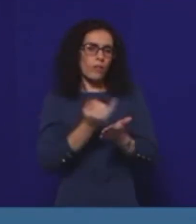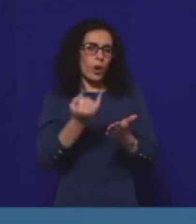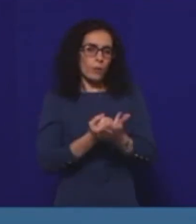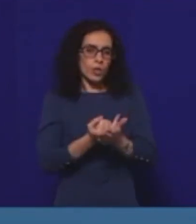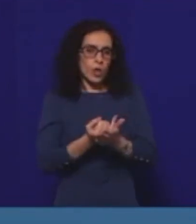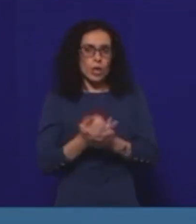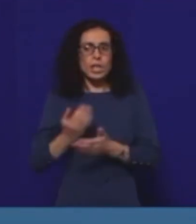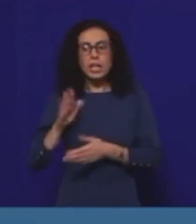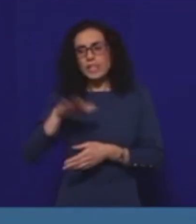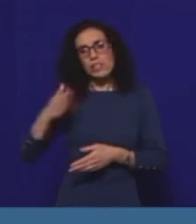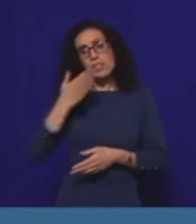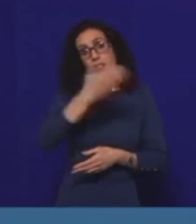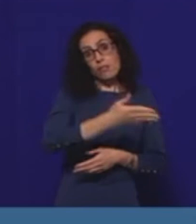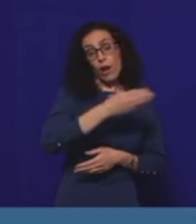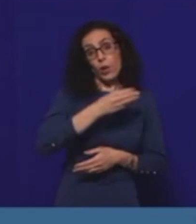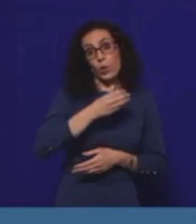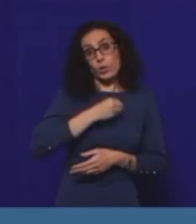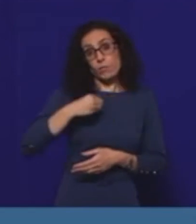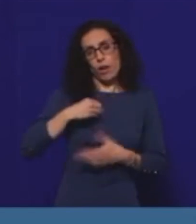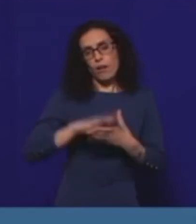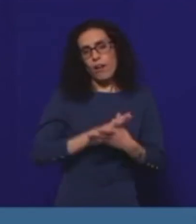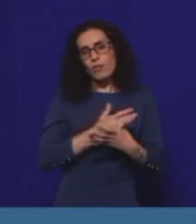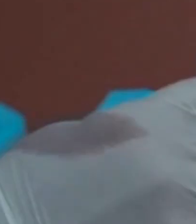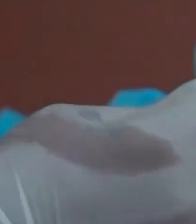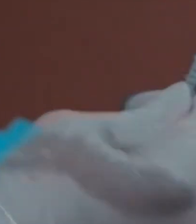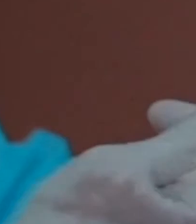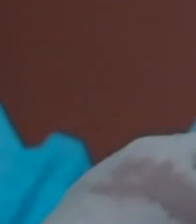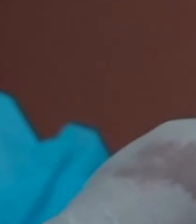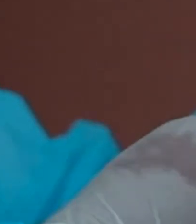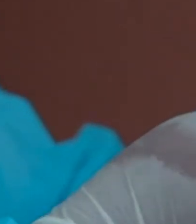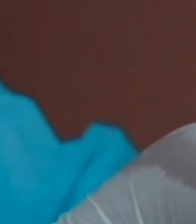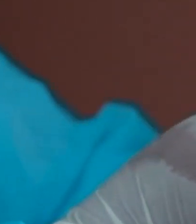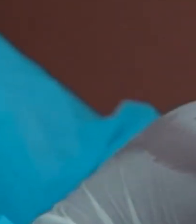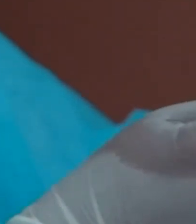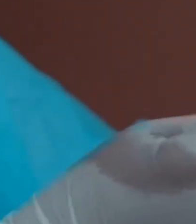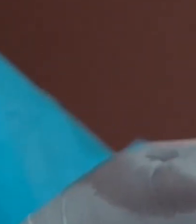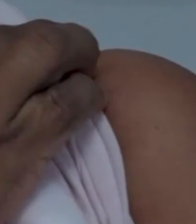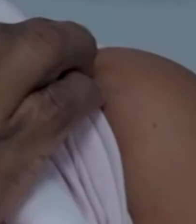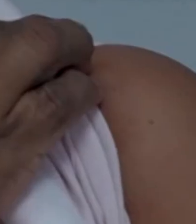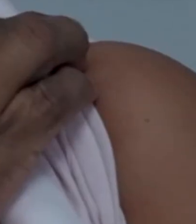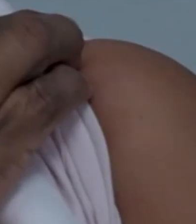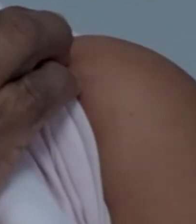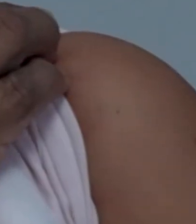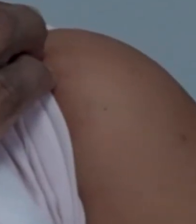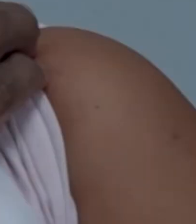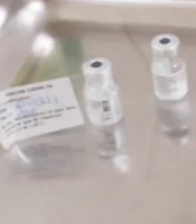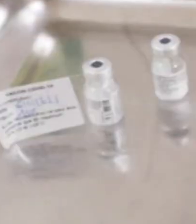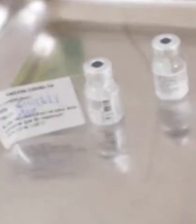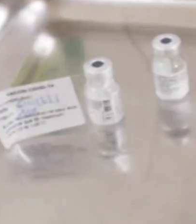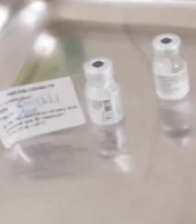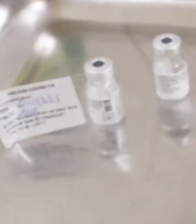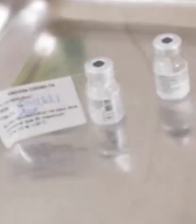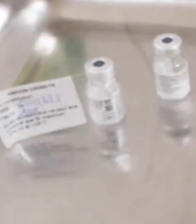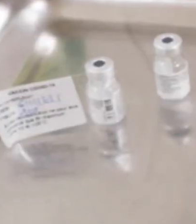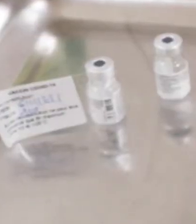l-isptar minħabba side effects tal-vaccine bid-deni. Meta saqsejna dwar kemm jista' jdum l-effett tal-vaċċin hija